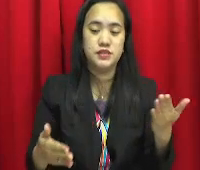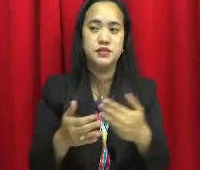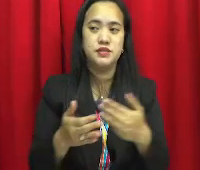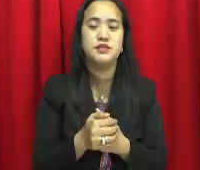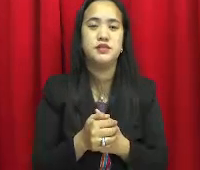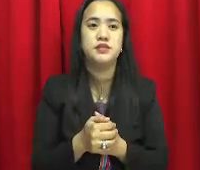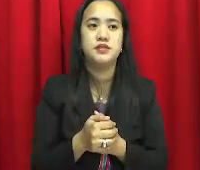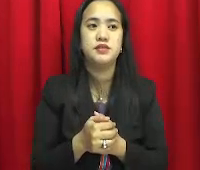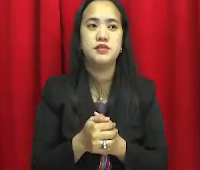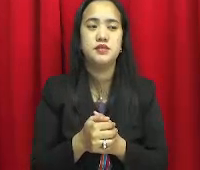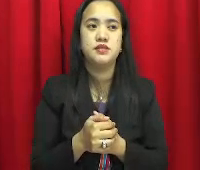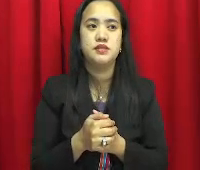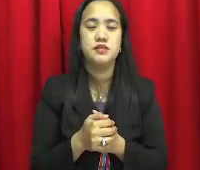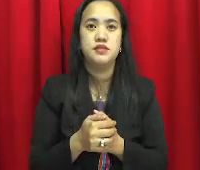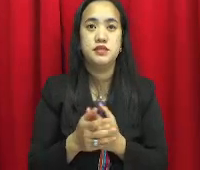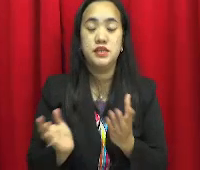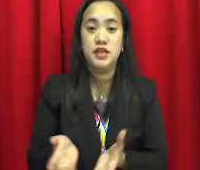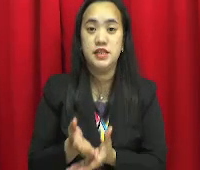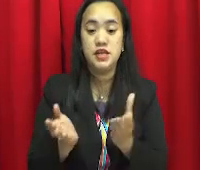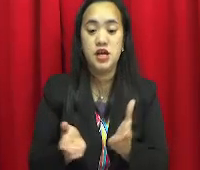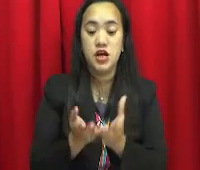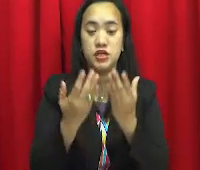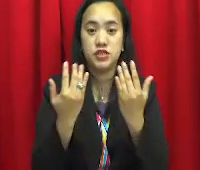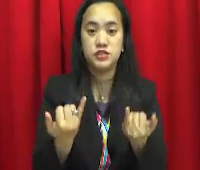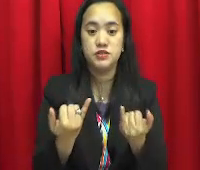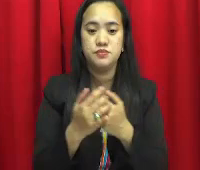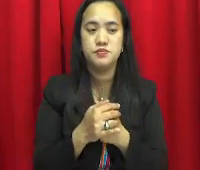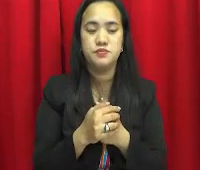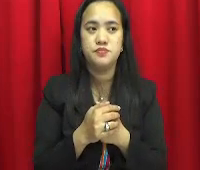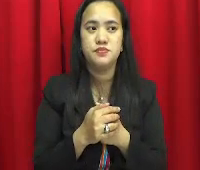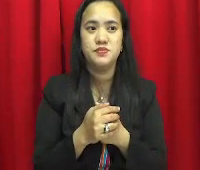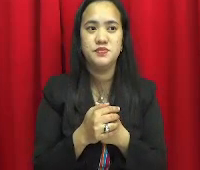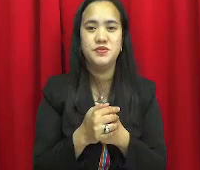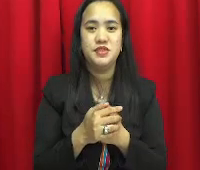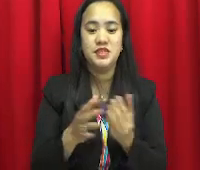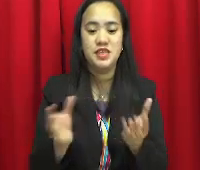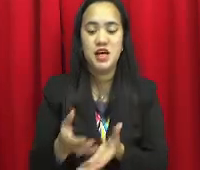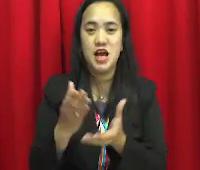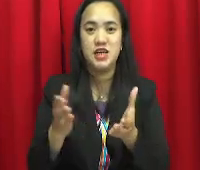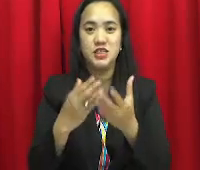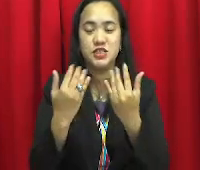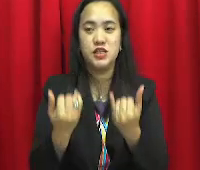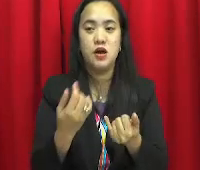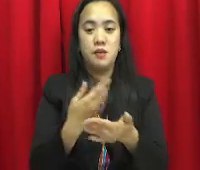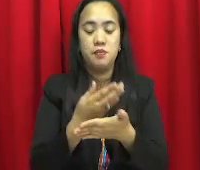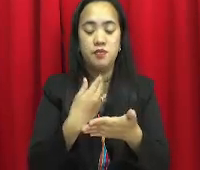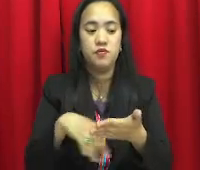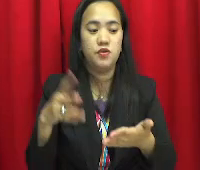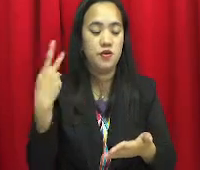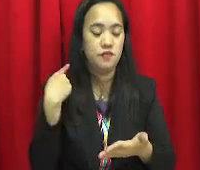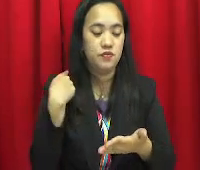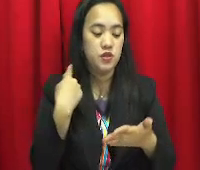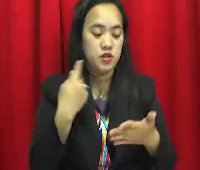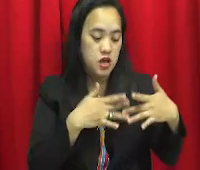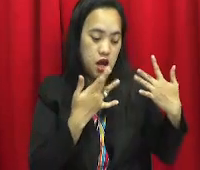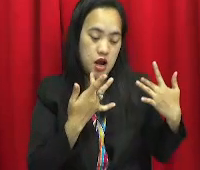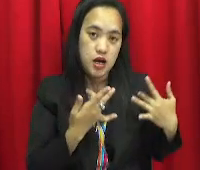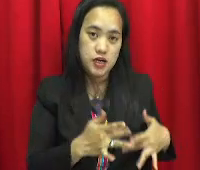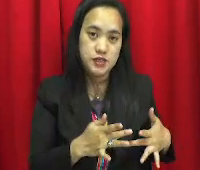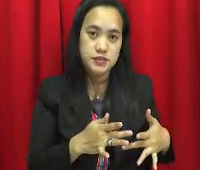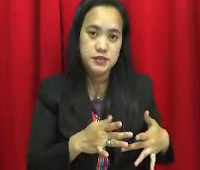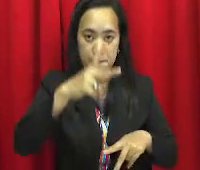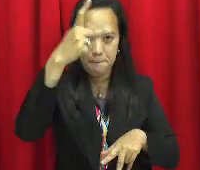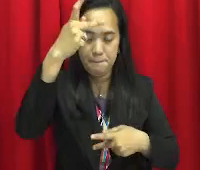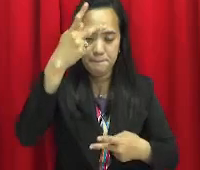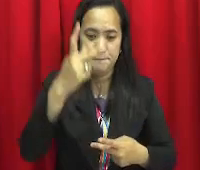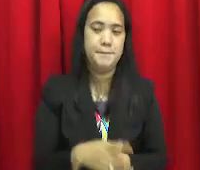Opo. Na-encourage ka bago ka magkaroon ng sakit sa puso. Opo. Baka diba? Magkasakit nga talaga ako sa puso. Totoo yan,